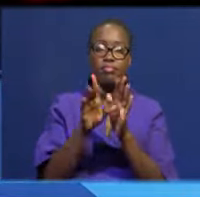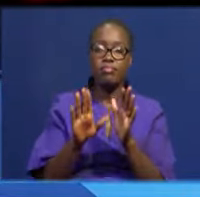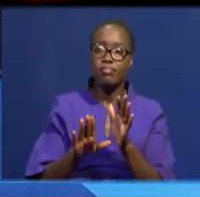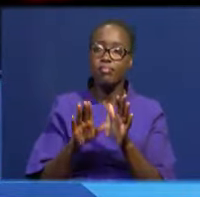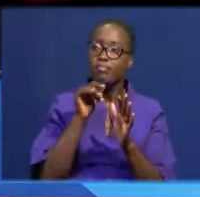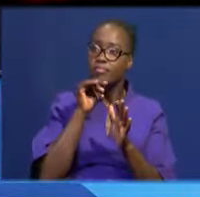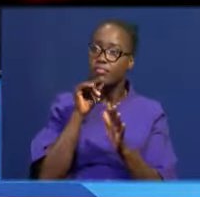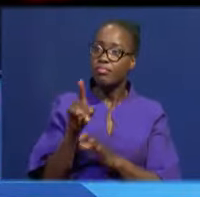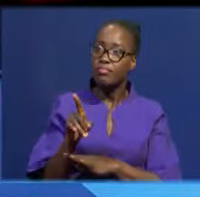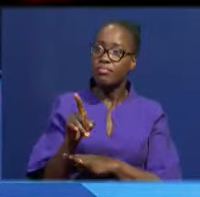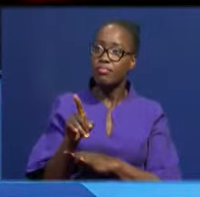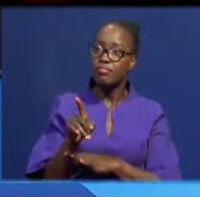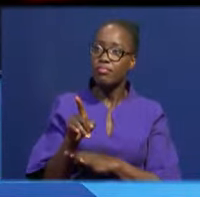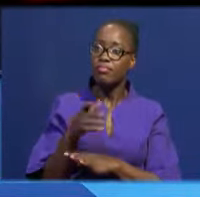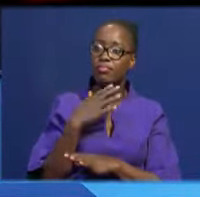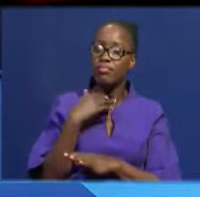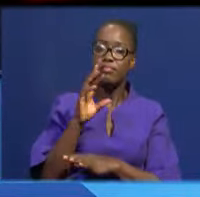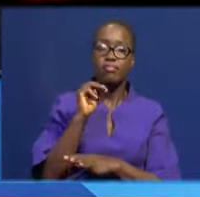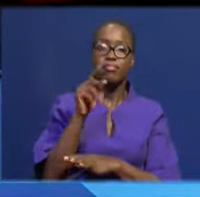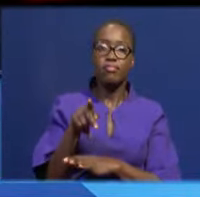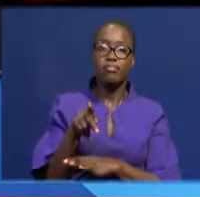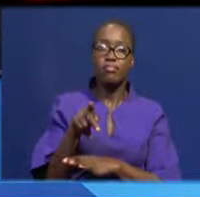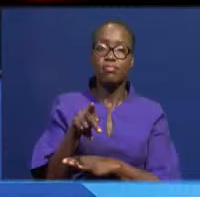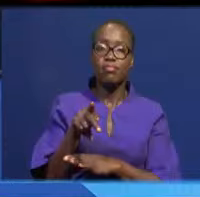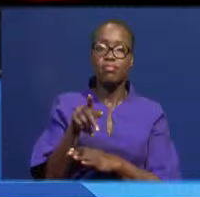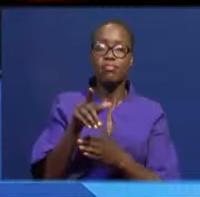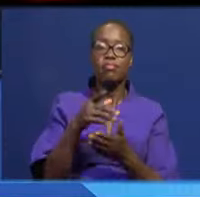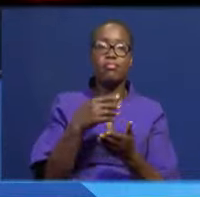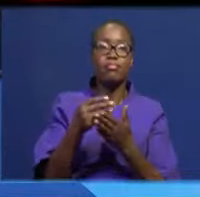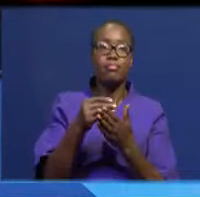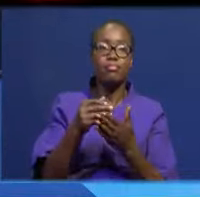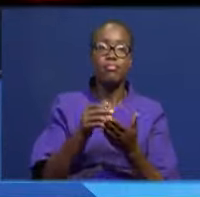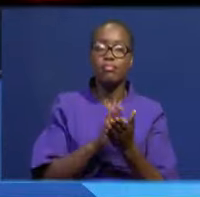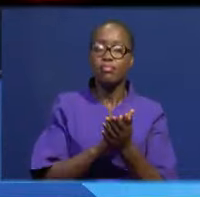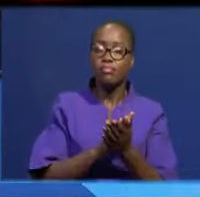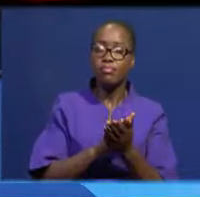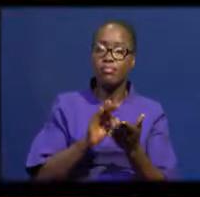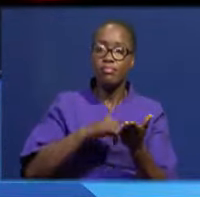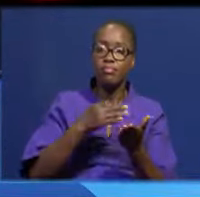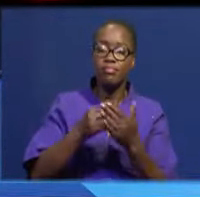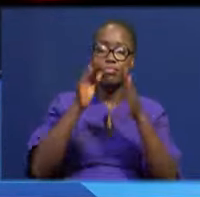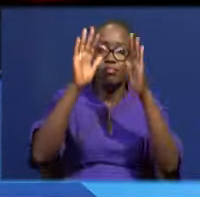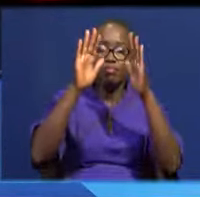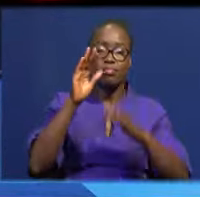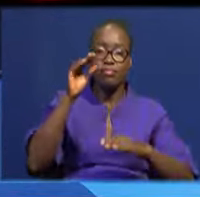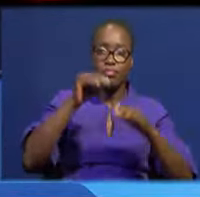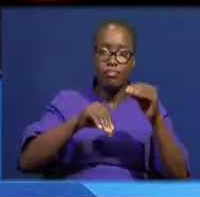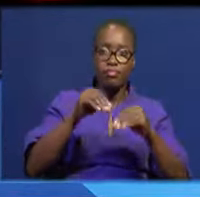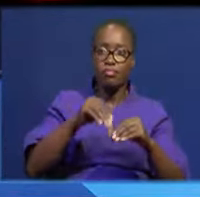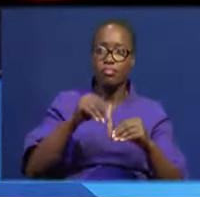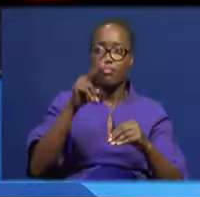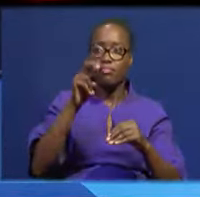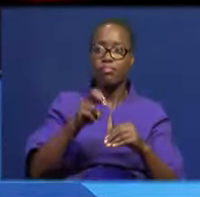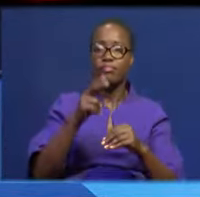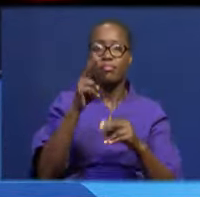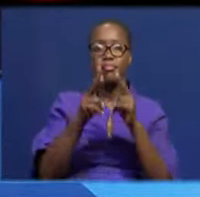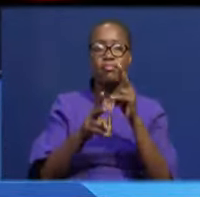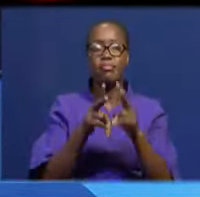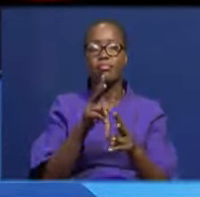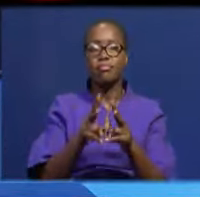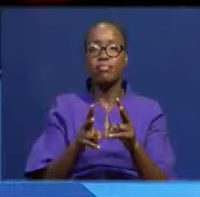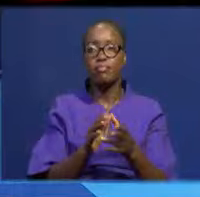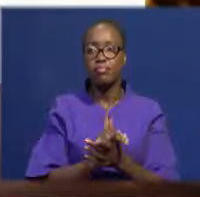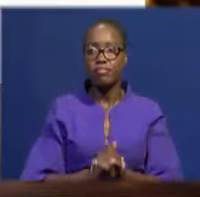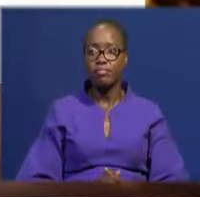Daniel Achach anadai mbunge huyo alichukua pesa hizo kufadhili kampeni yake kwenye uchaguzi mkuu wa mwaka 2022.